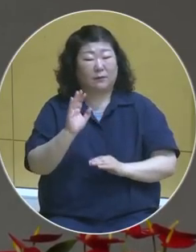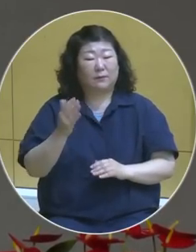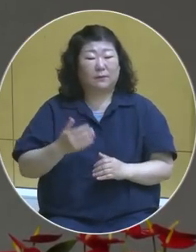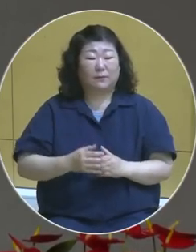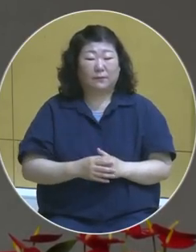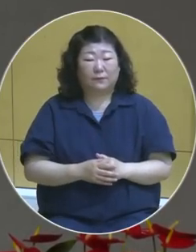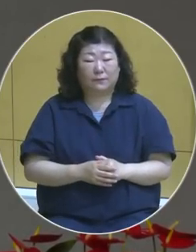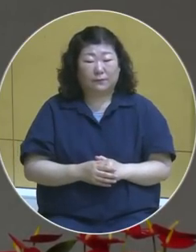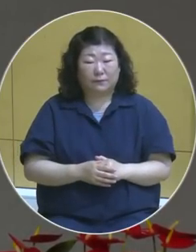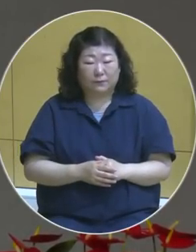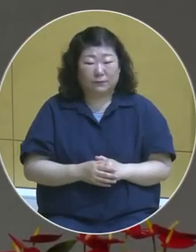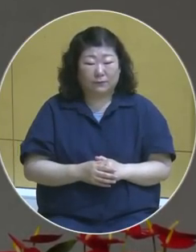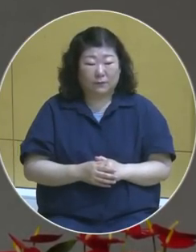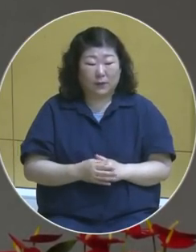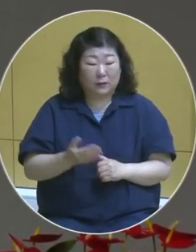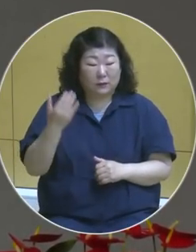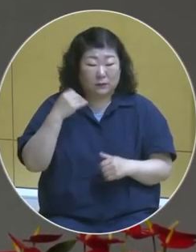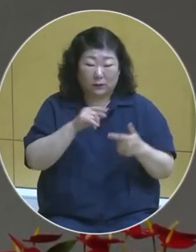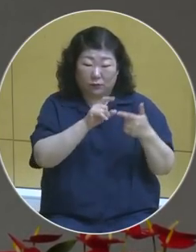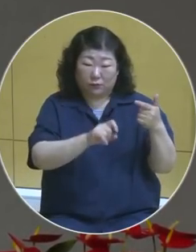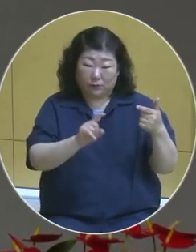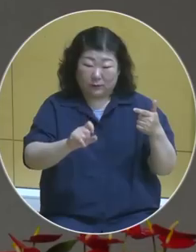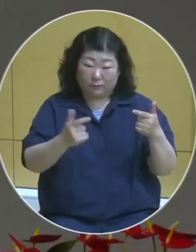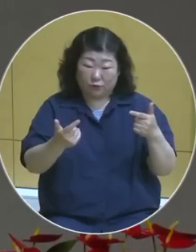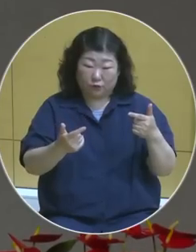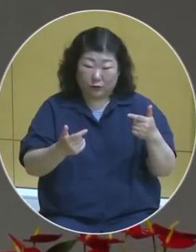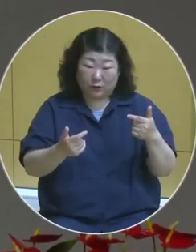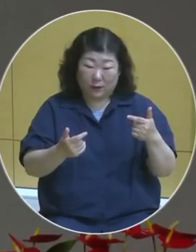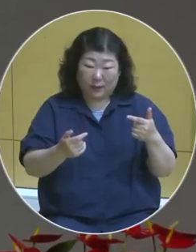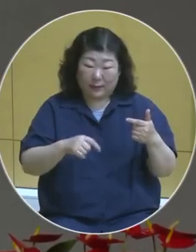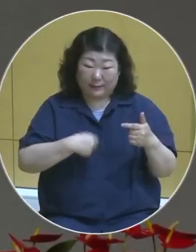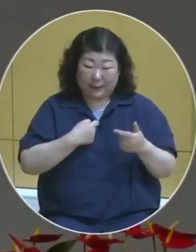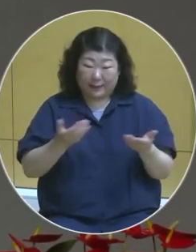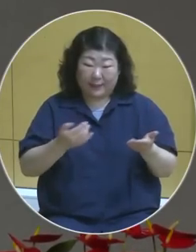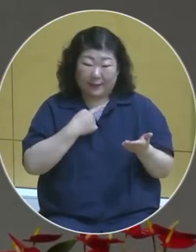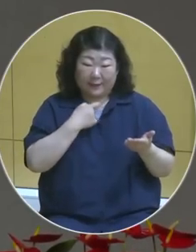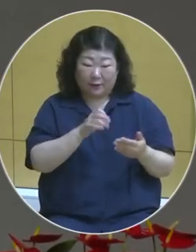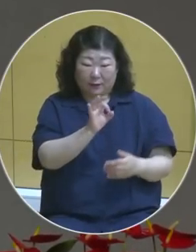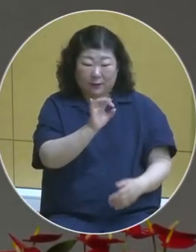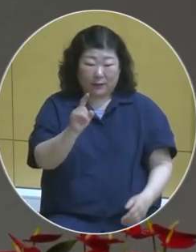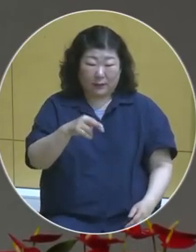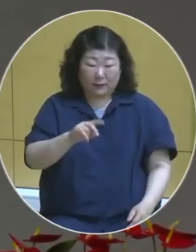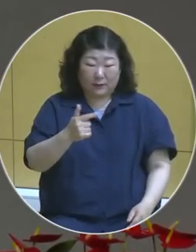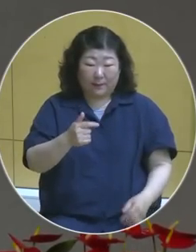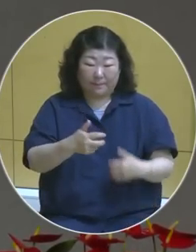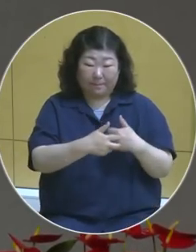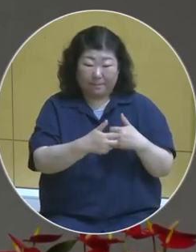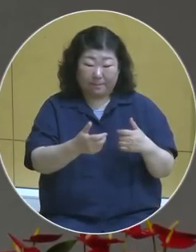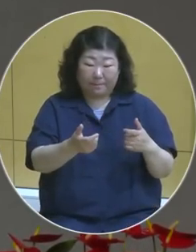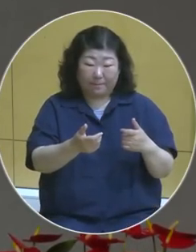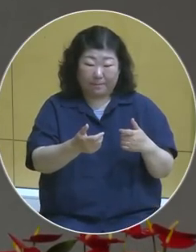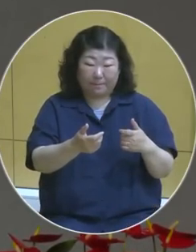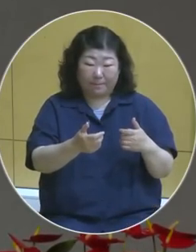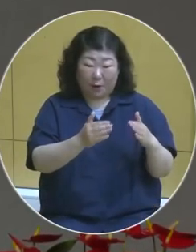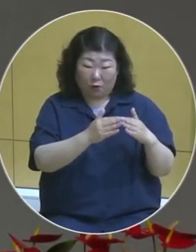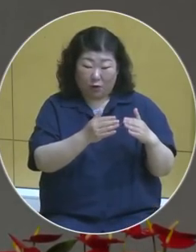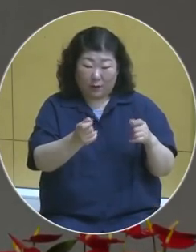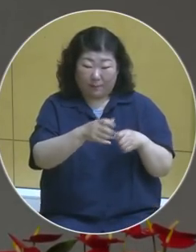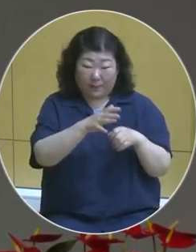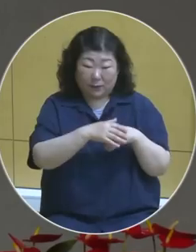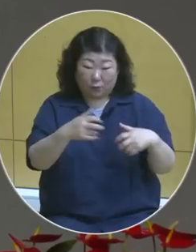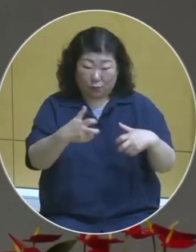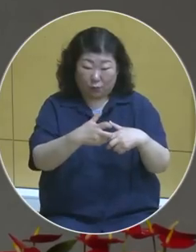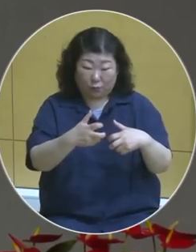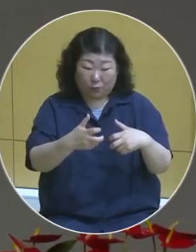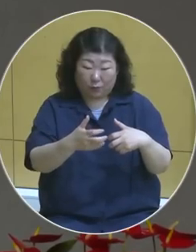됩니다. 지난 6월 16일 날 자신이 근무했던 아산병원 앞 교차로에서 교통사고로 세상을